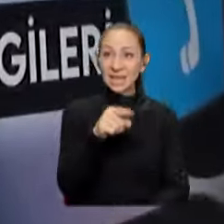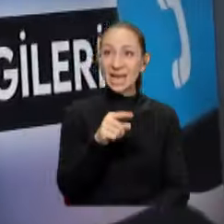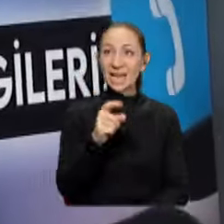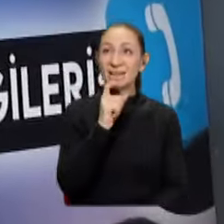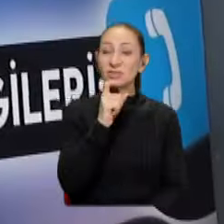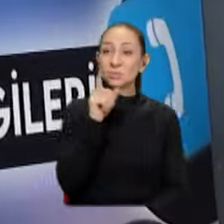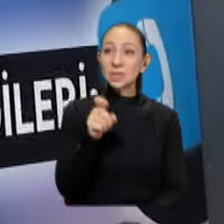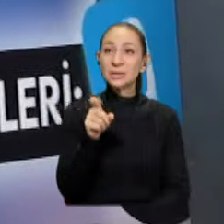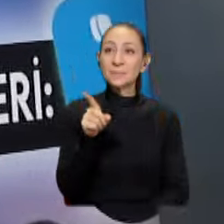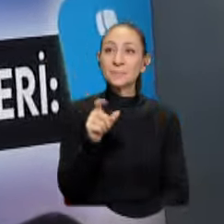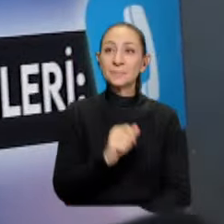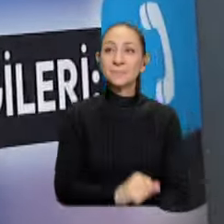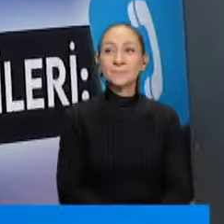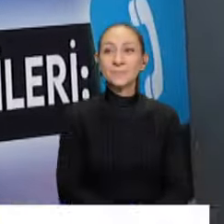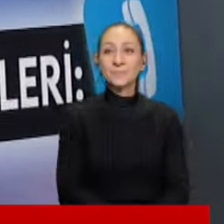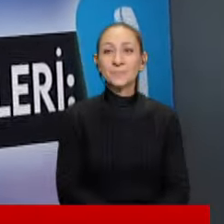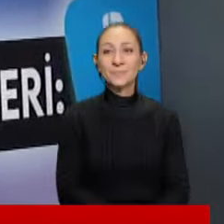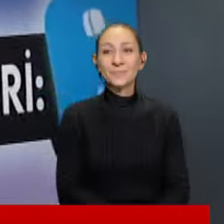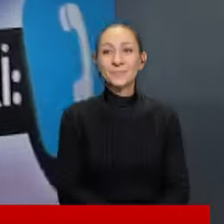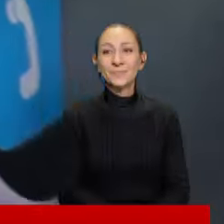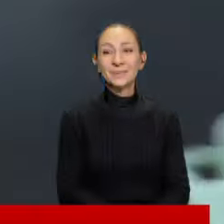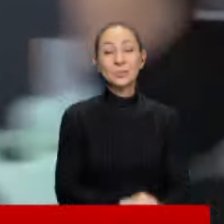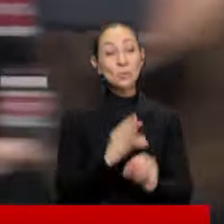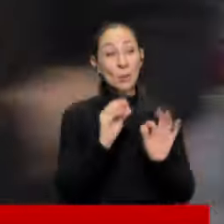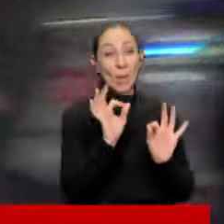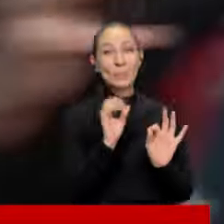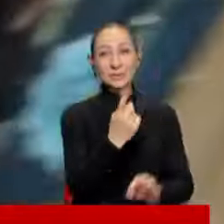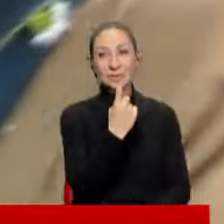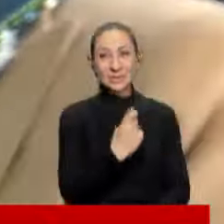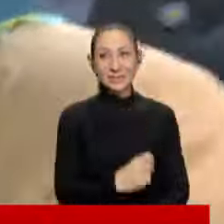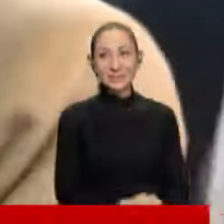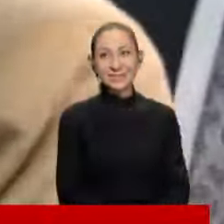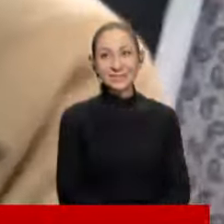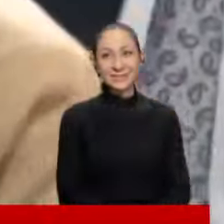yanlış mıydı? Çok önemli bir soru.